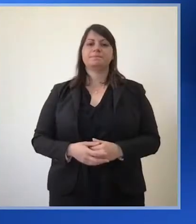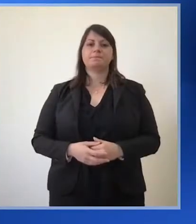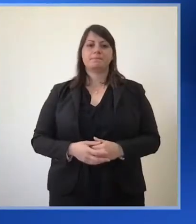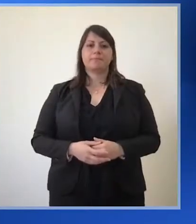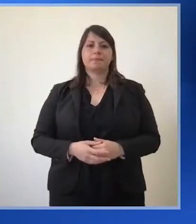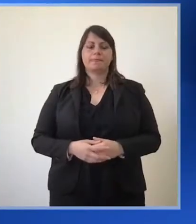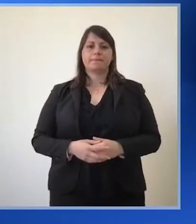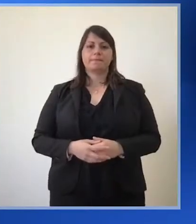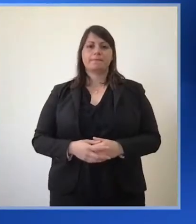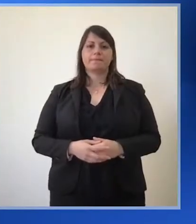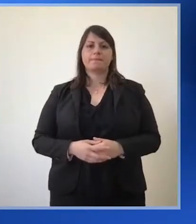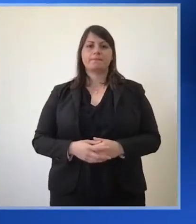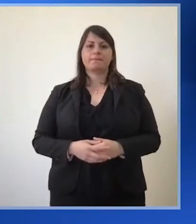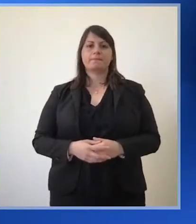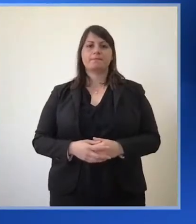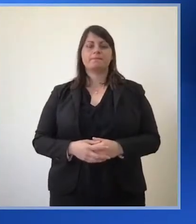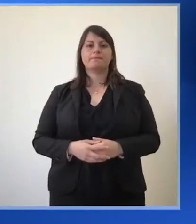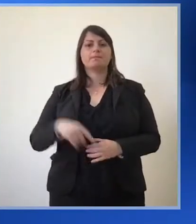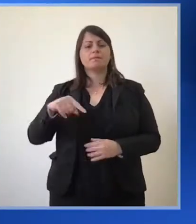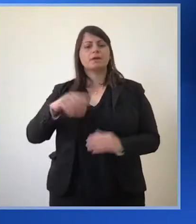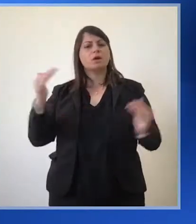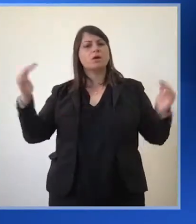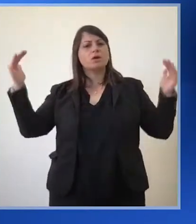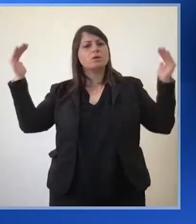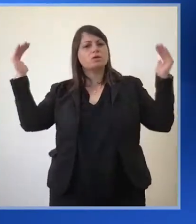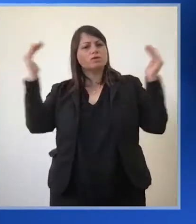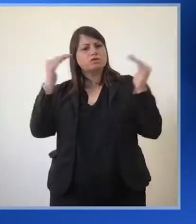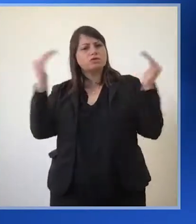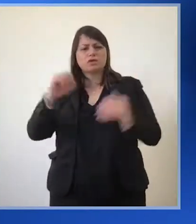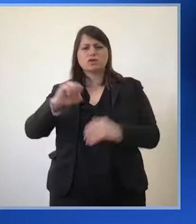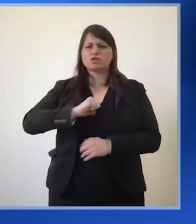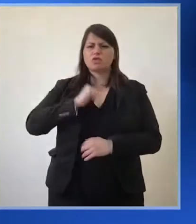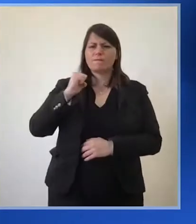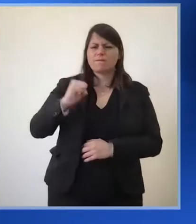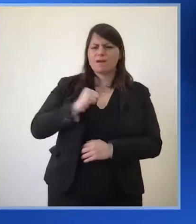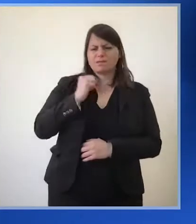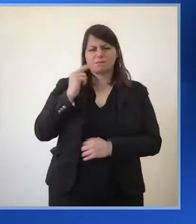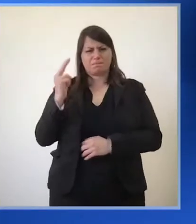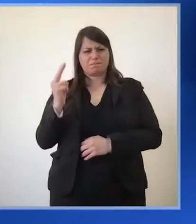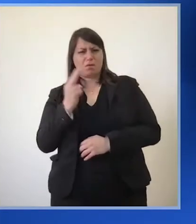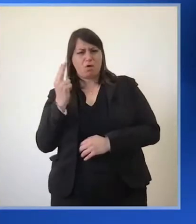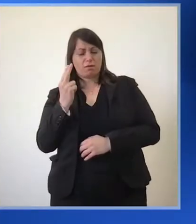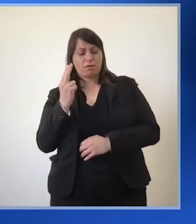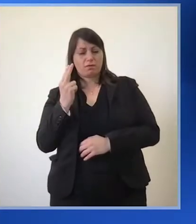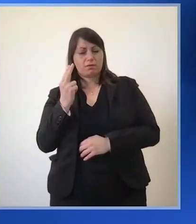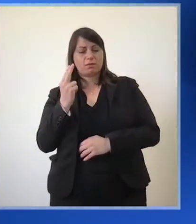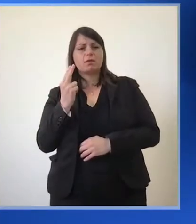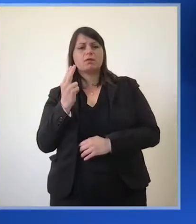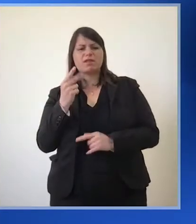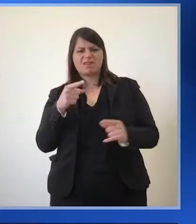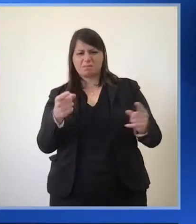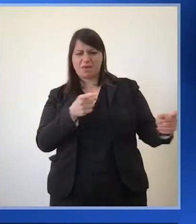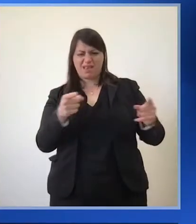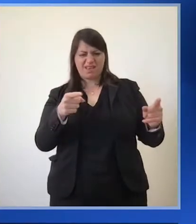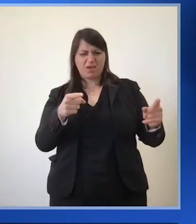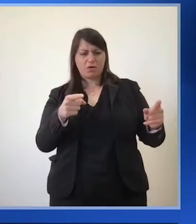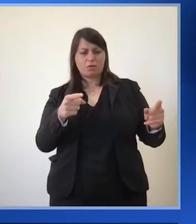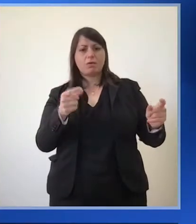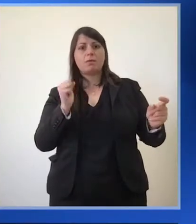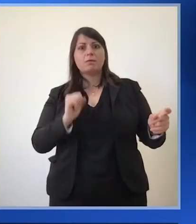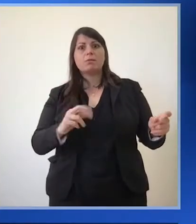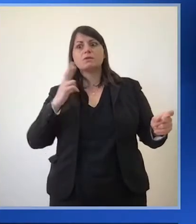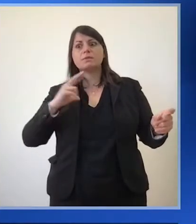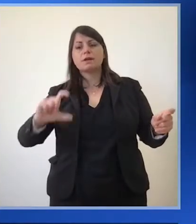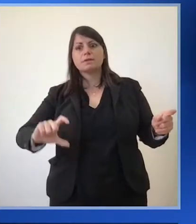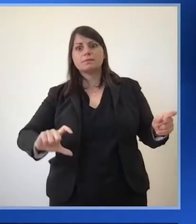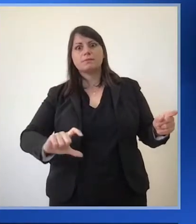Su questa terribile notte di sofferenza e di morte sorga presto una nuova alba di speranza.